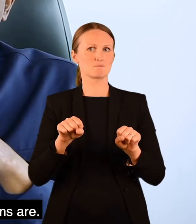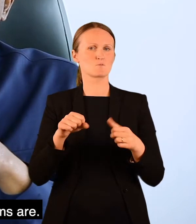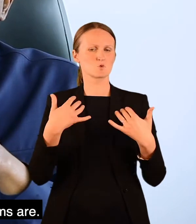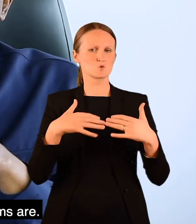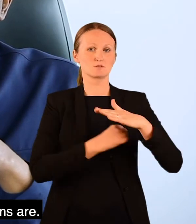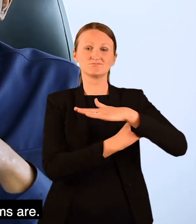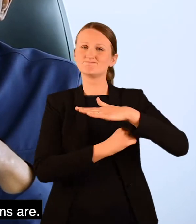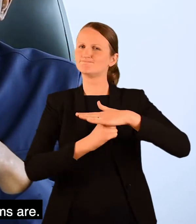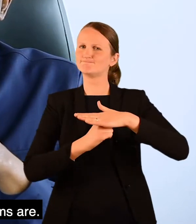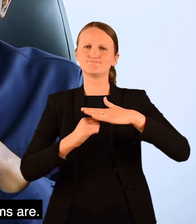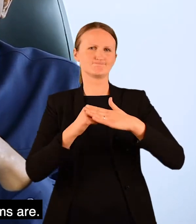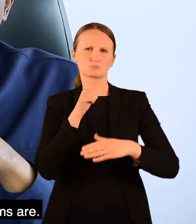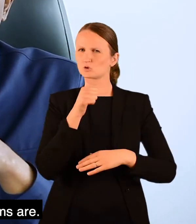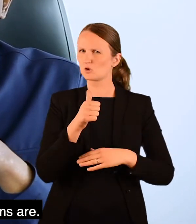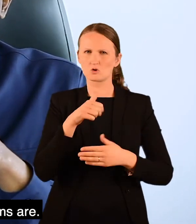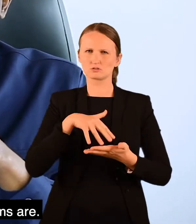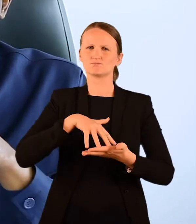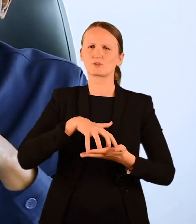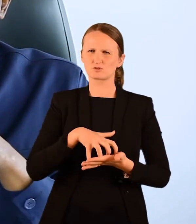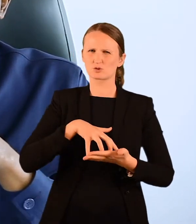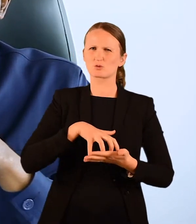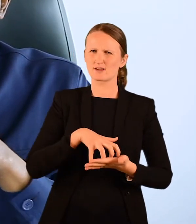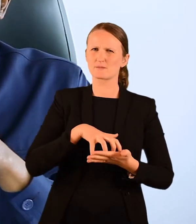éducatif sont vulnérables.